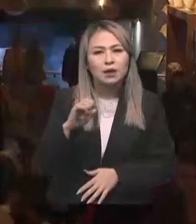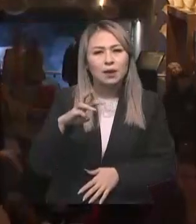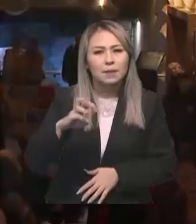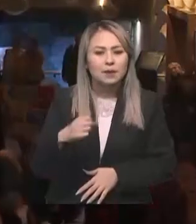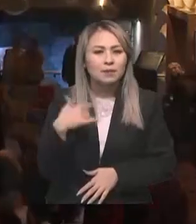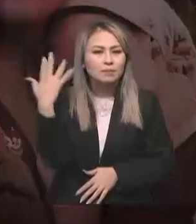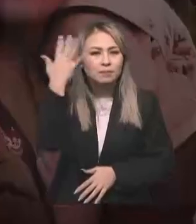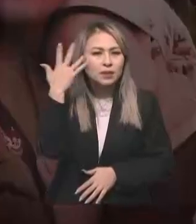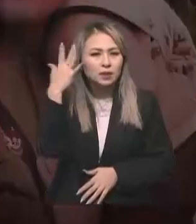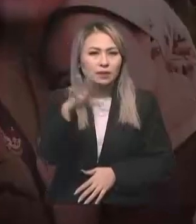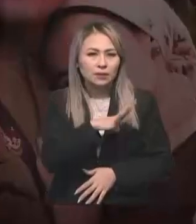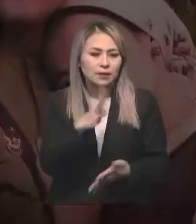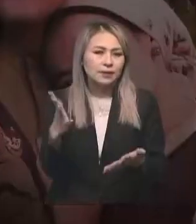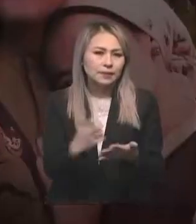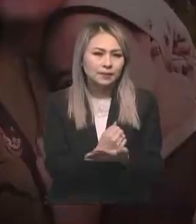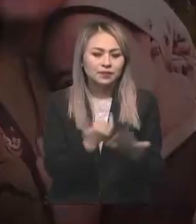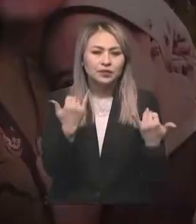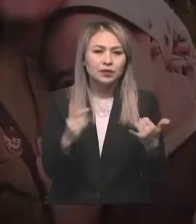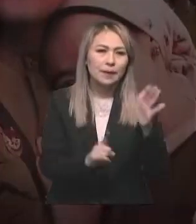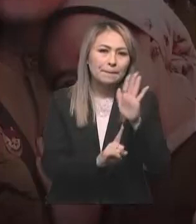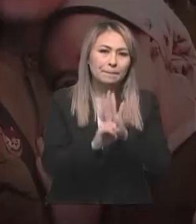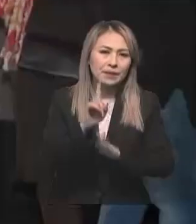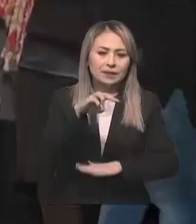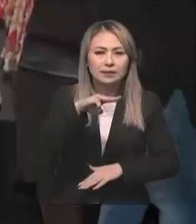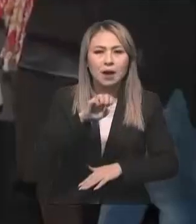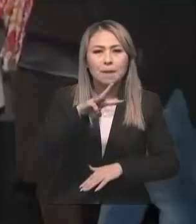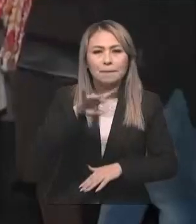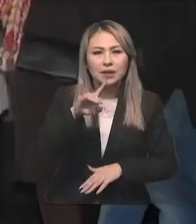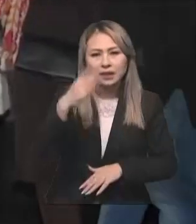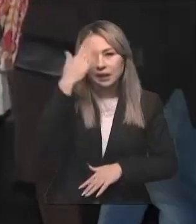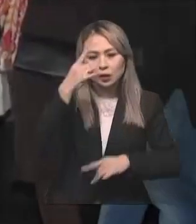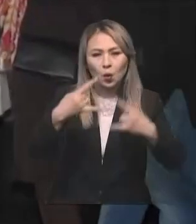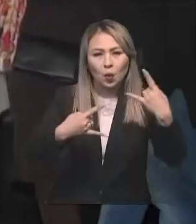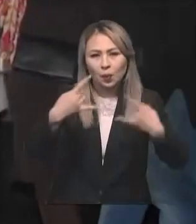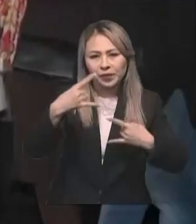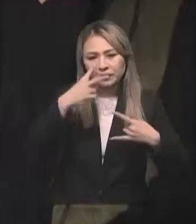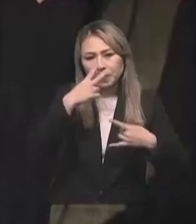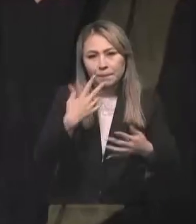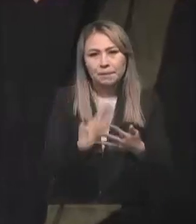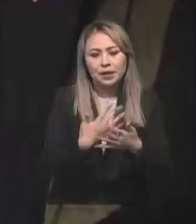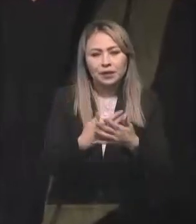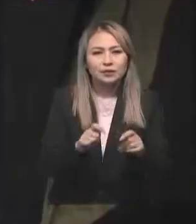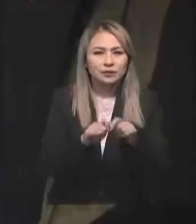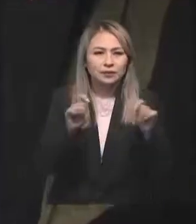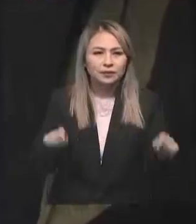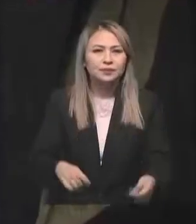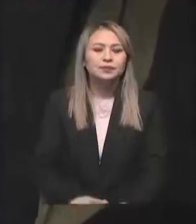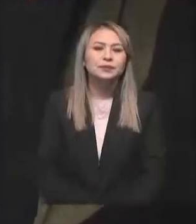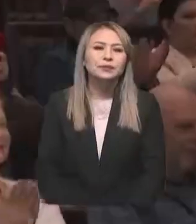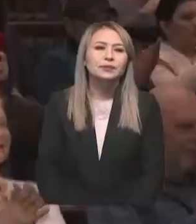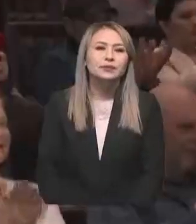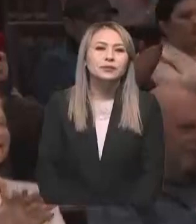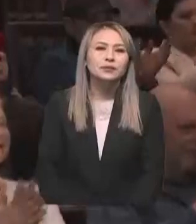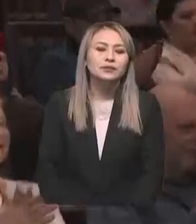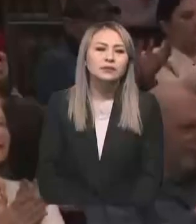арманым орындалды. Бүгіннен бастап «Тамыр» фильмі еліміздегі кинопарк «Кинаплекс» кинотеатрлар желісінде көрсетіледі. Алмас Садуақас,